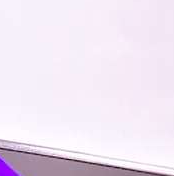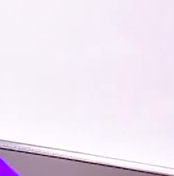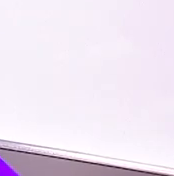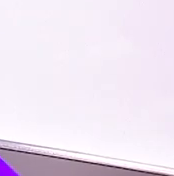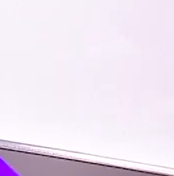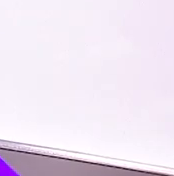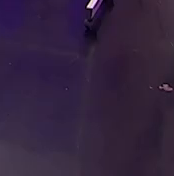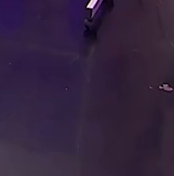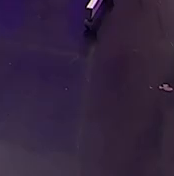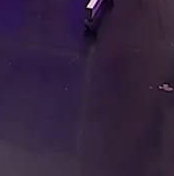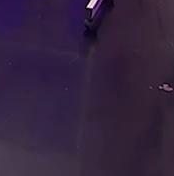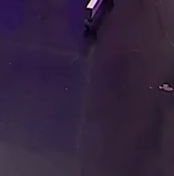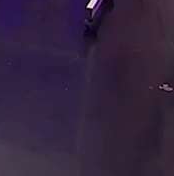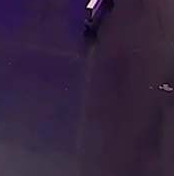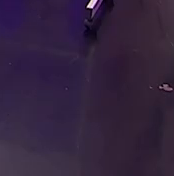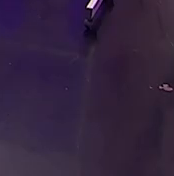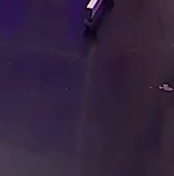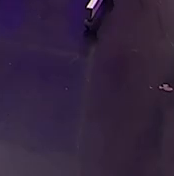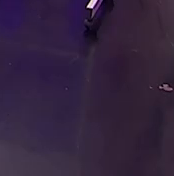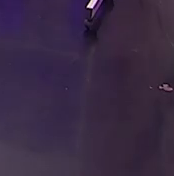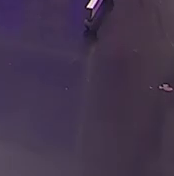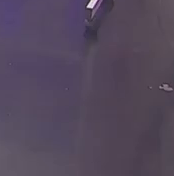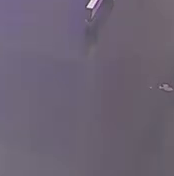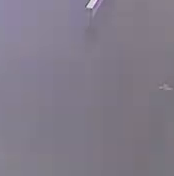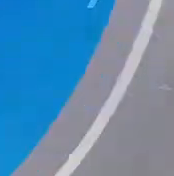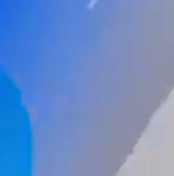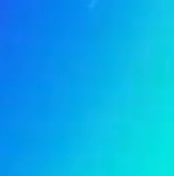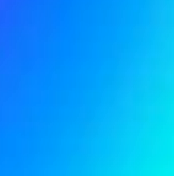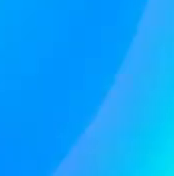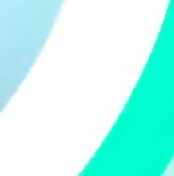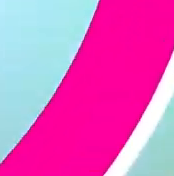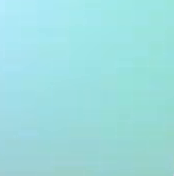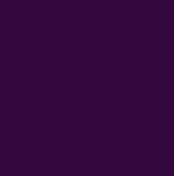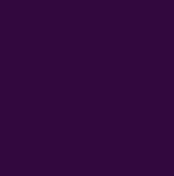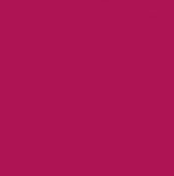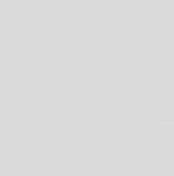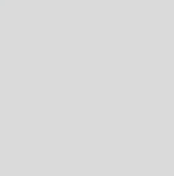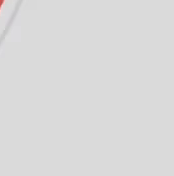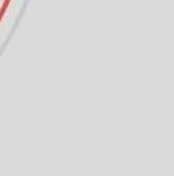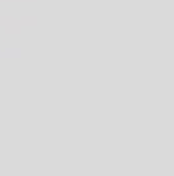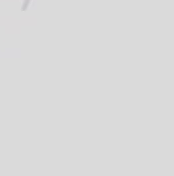Tak apa, nanti kita cuba lagi. Okey. Dah siap ke? Tak tahulah saya buat.